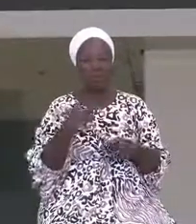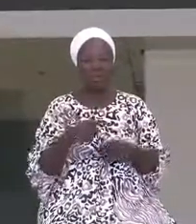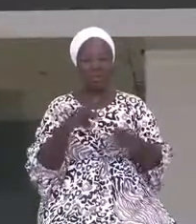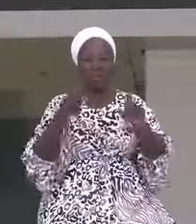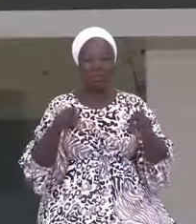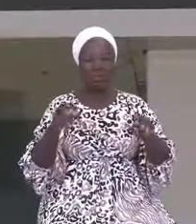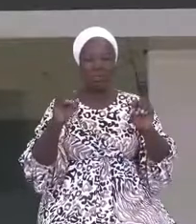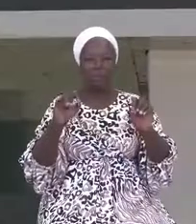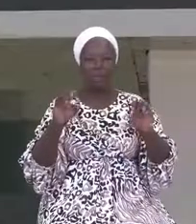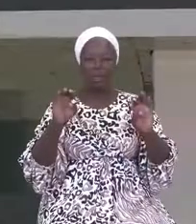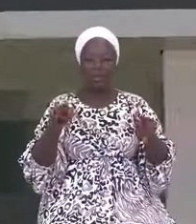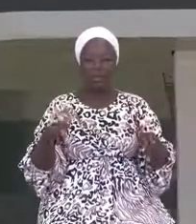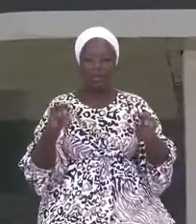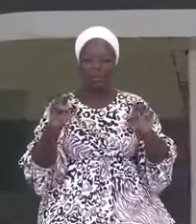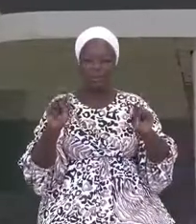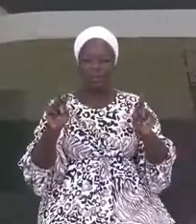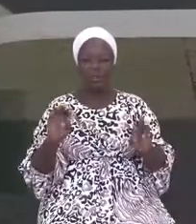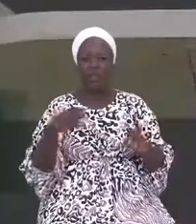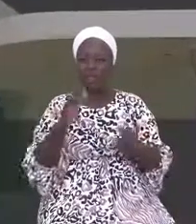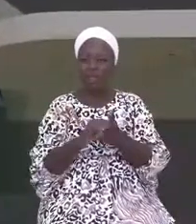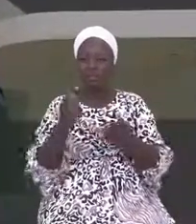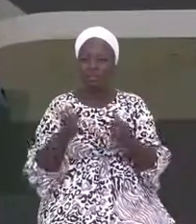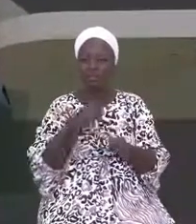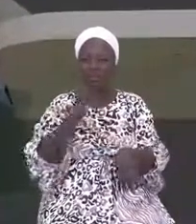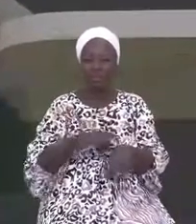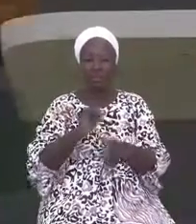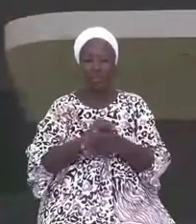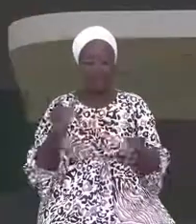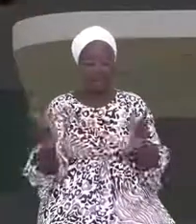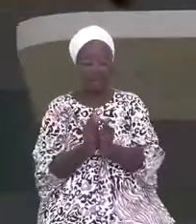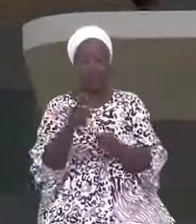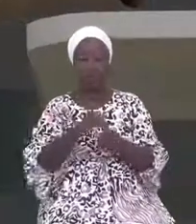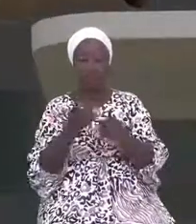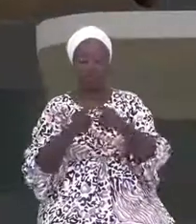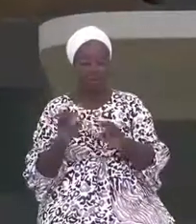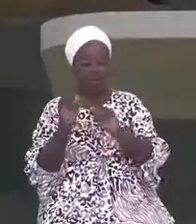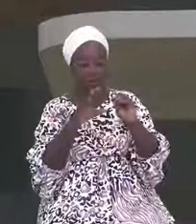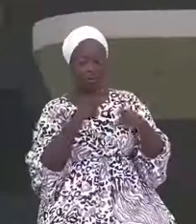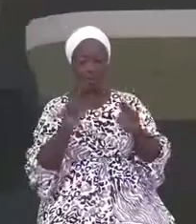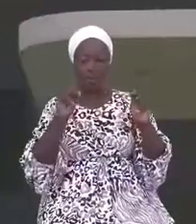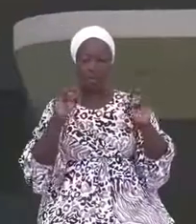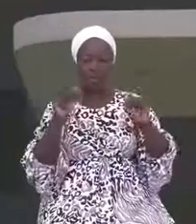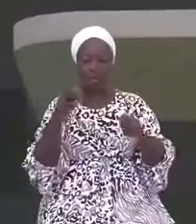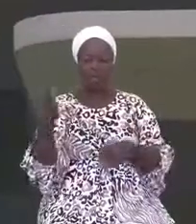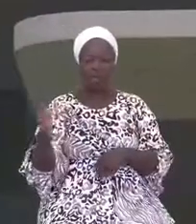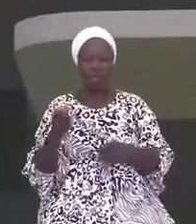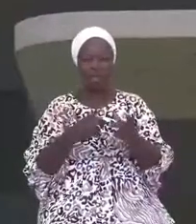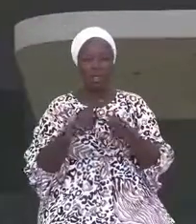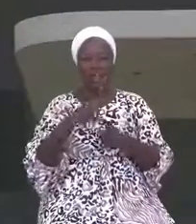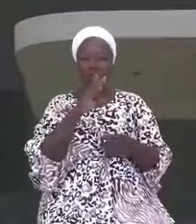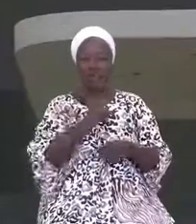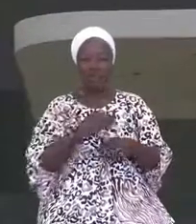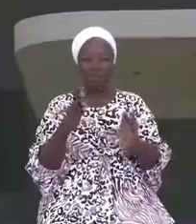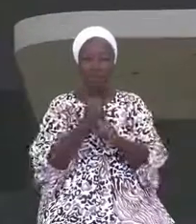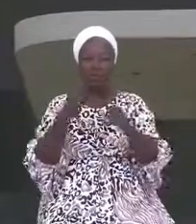première fois que je t'avais rencontré, je t'avais dit de jeter tes filets et tu avais attrapé beaucoup de poissons. J'avais dit,